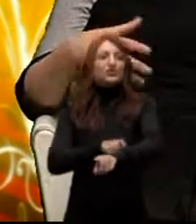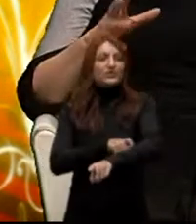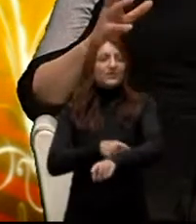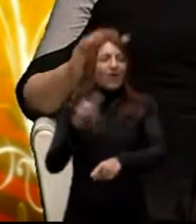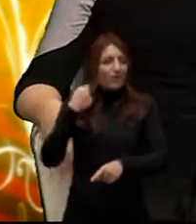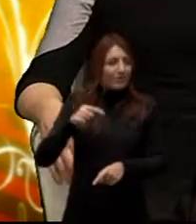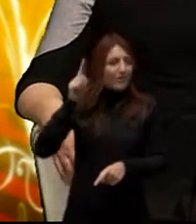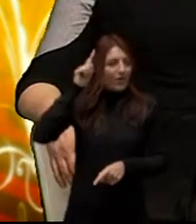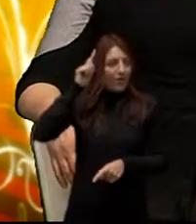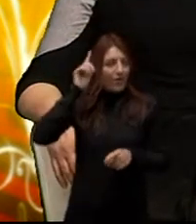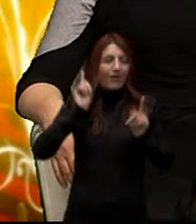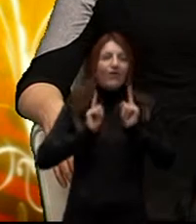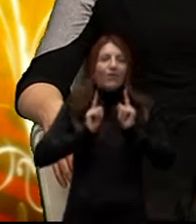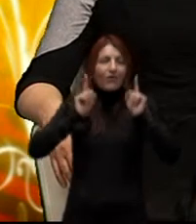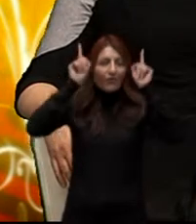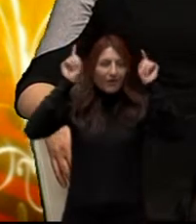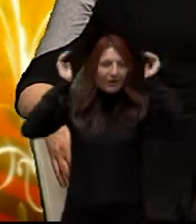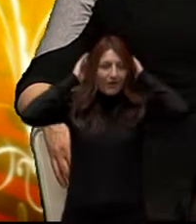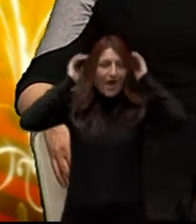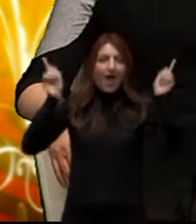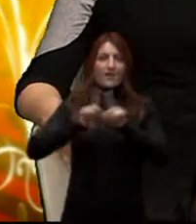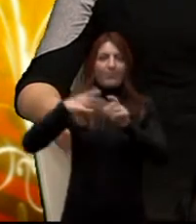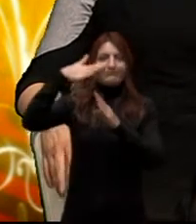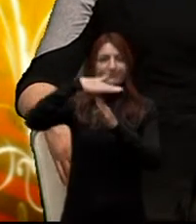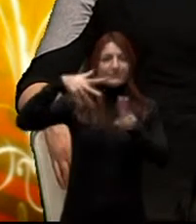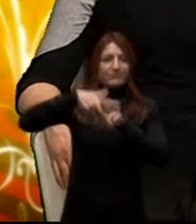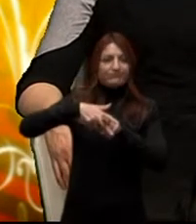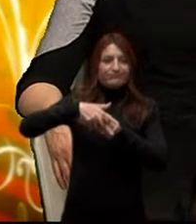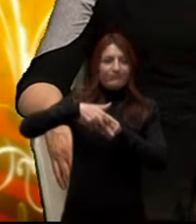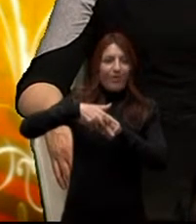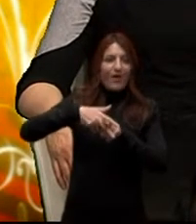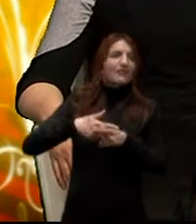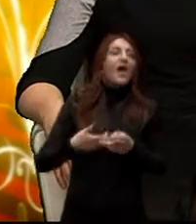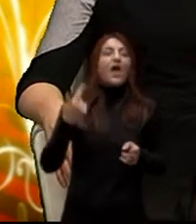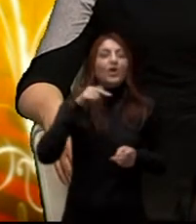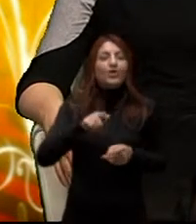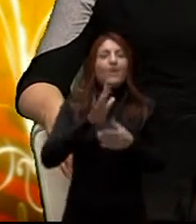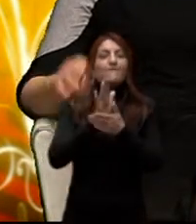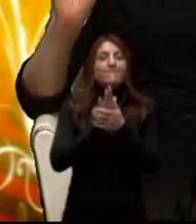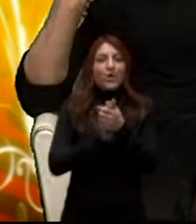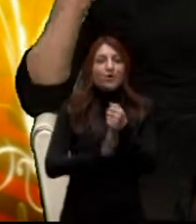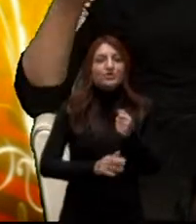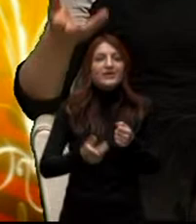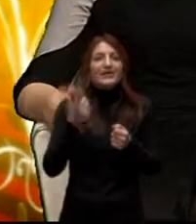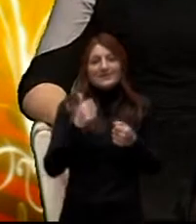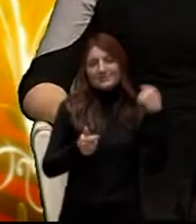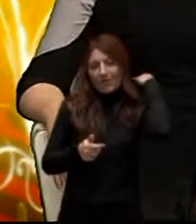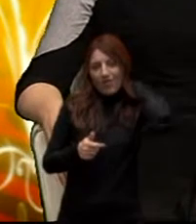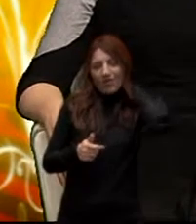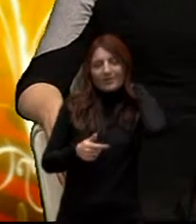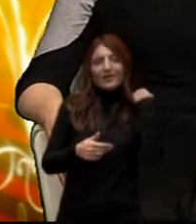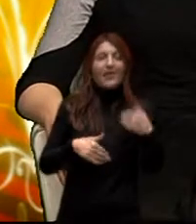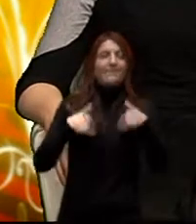idu prema lubanje gore, znači oni budu blokirani, ali takva glavobolja često počinje sa iz potilnog dijela